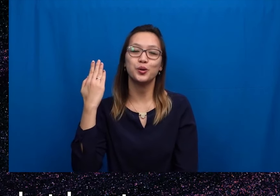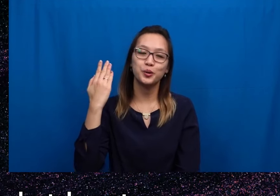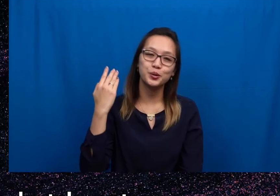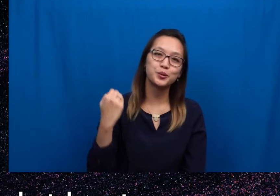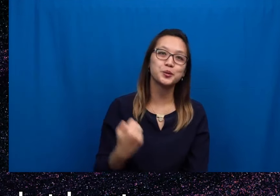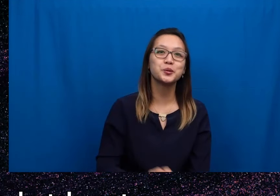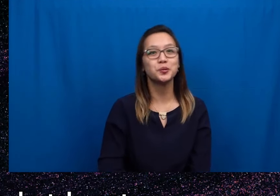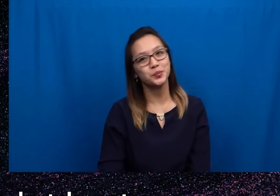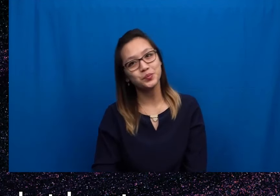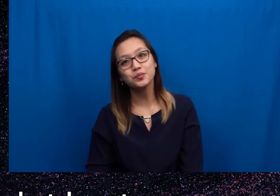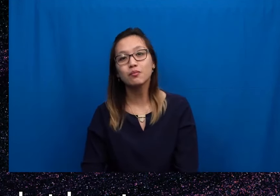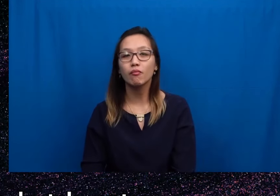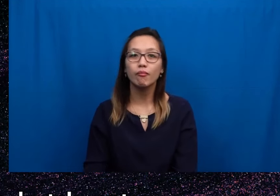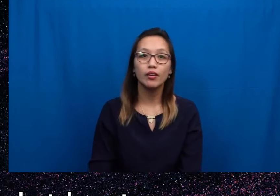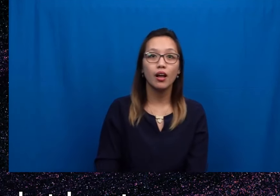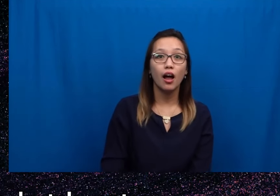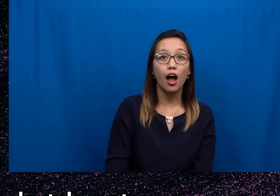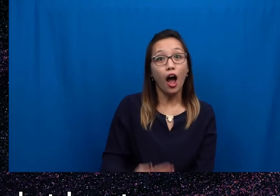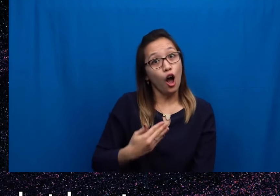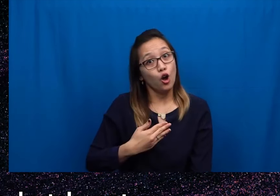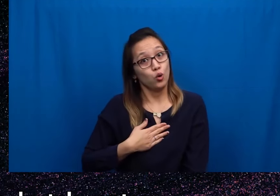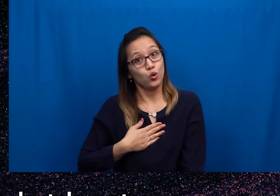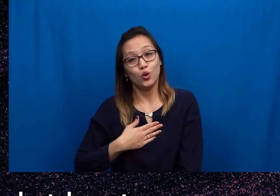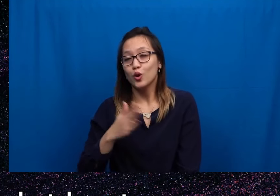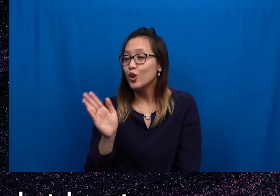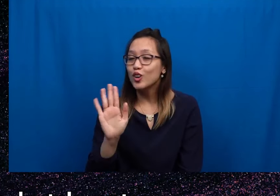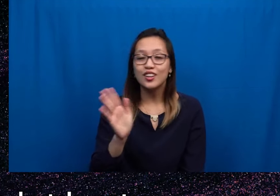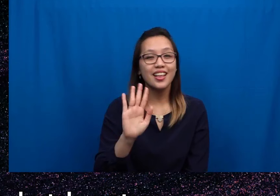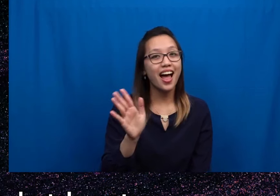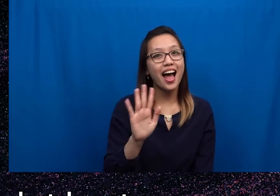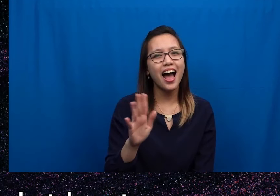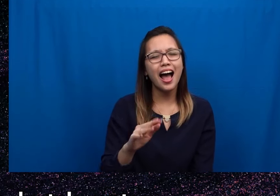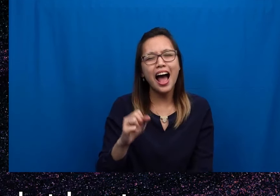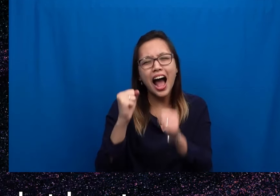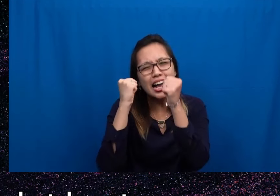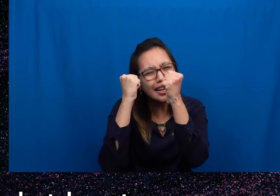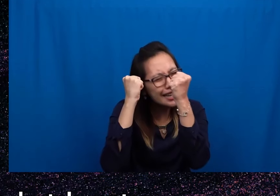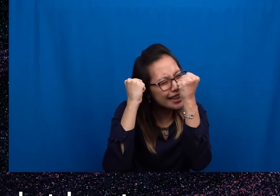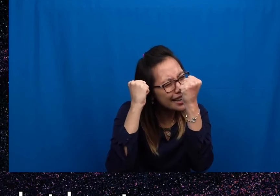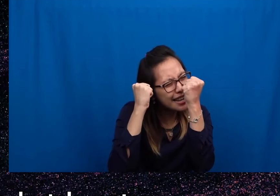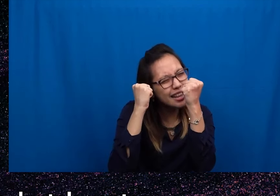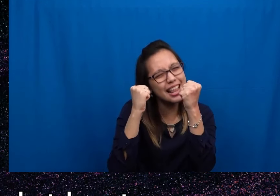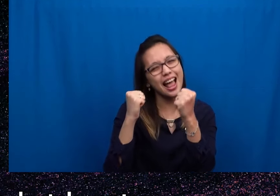hidup. Katakan dengan imanmu. Ku tak